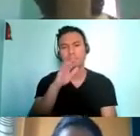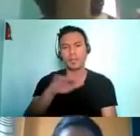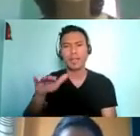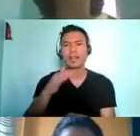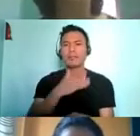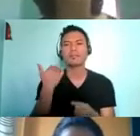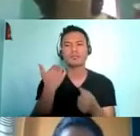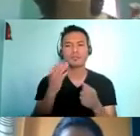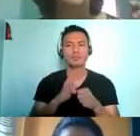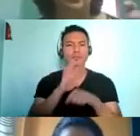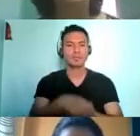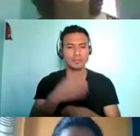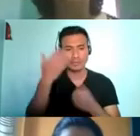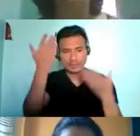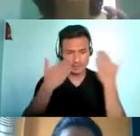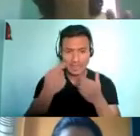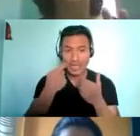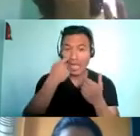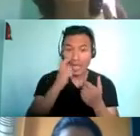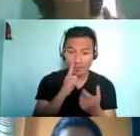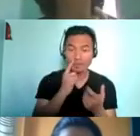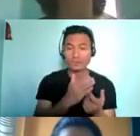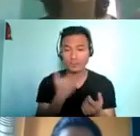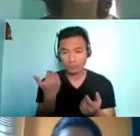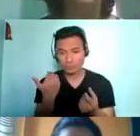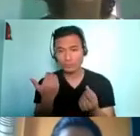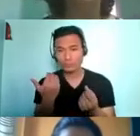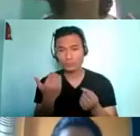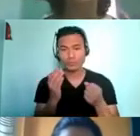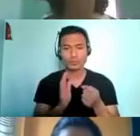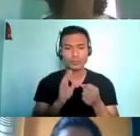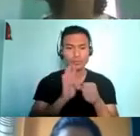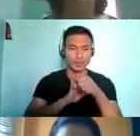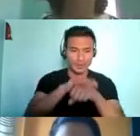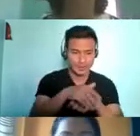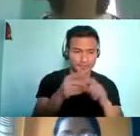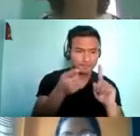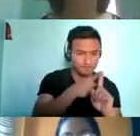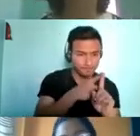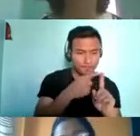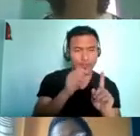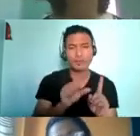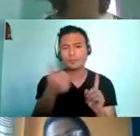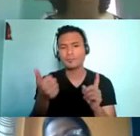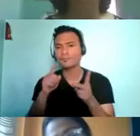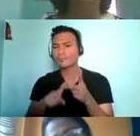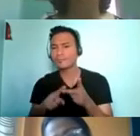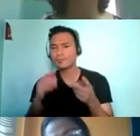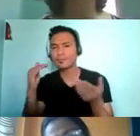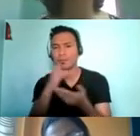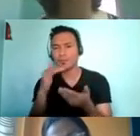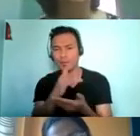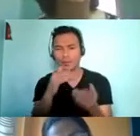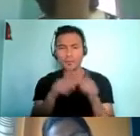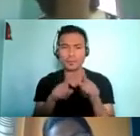हैन, हिंसामा परेको आमाको मृत्युदर, बच्चाको चाहिँ मृत्युदर एउटा बढी, र अर्को कुरा चाहिँ बच्चालाई